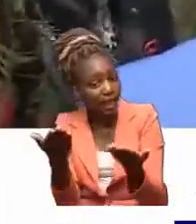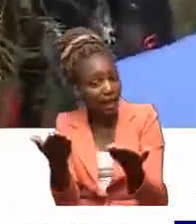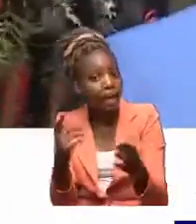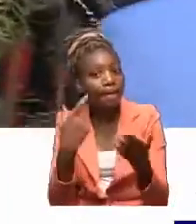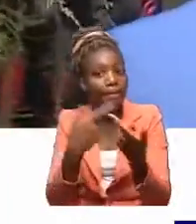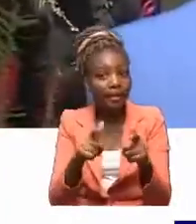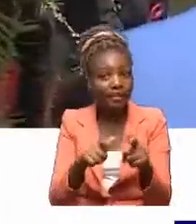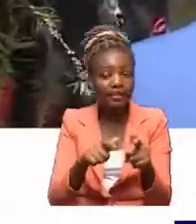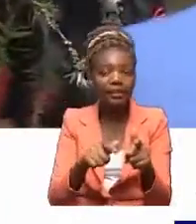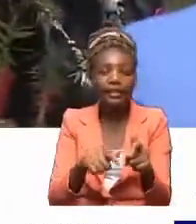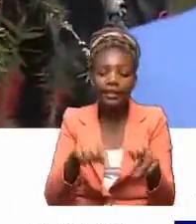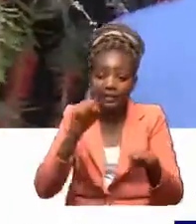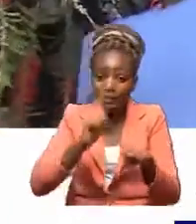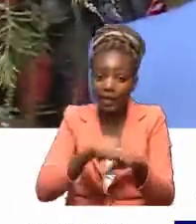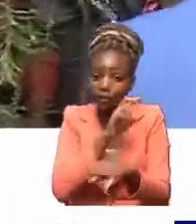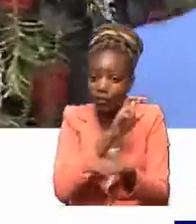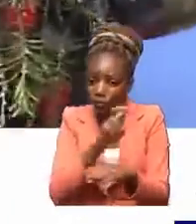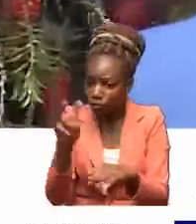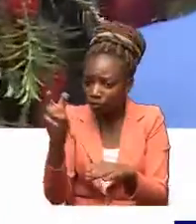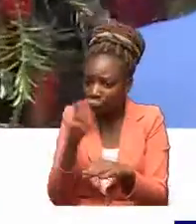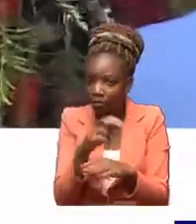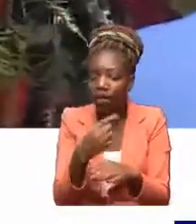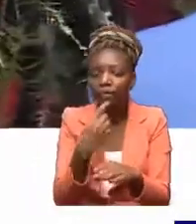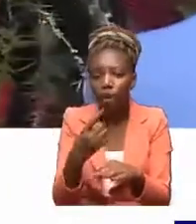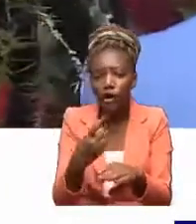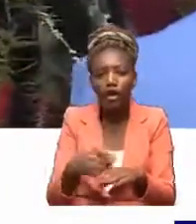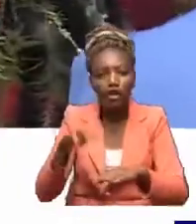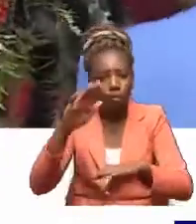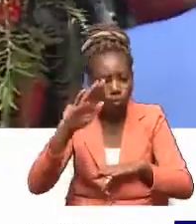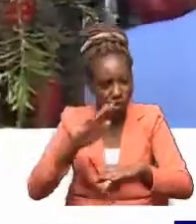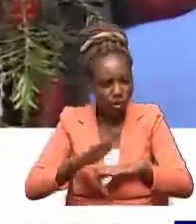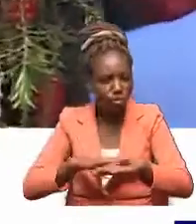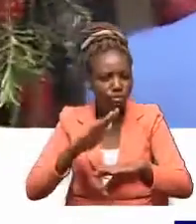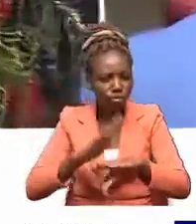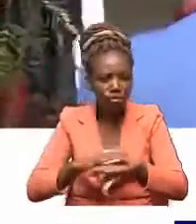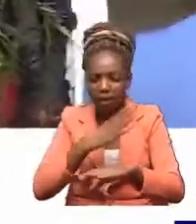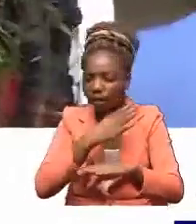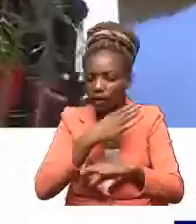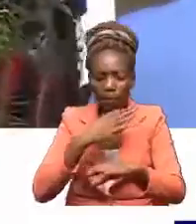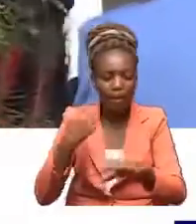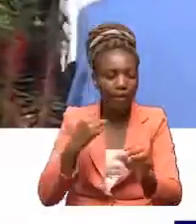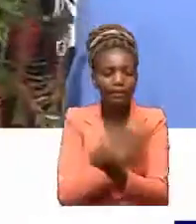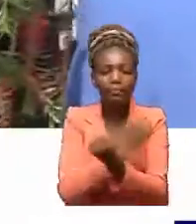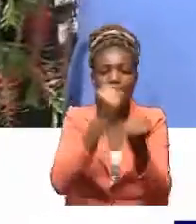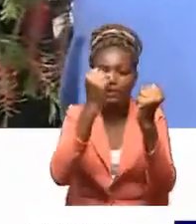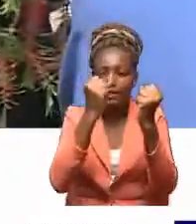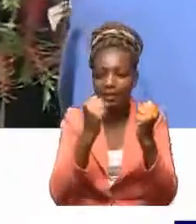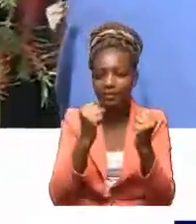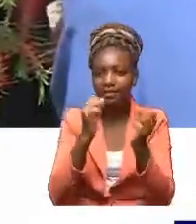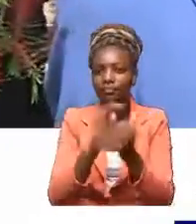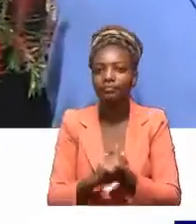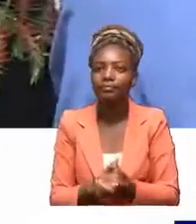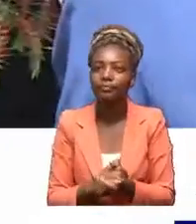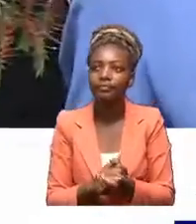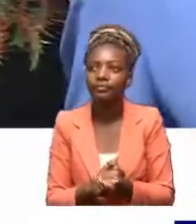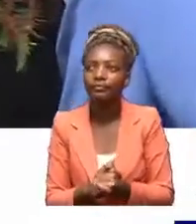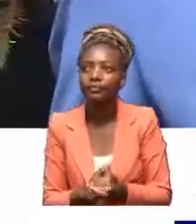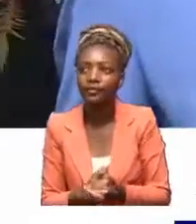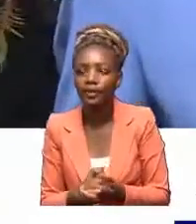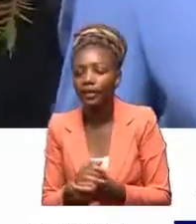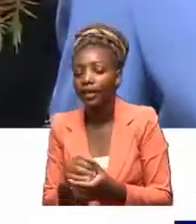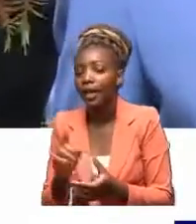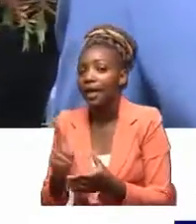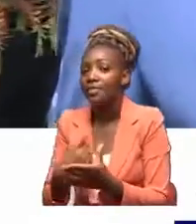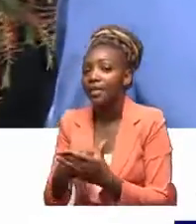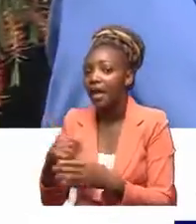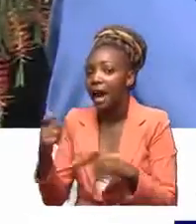all when you assess him kwa kijumla, yeye was one of our best presidents. Niruhusu hapo tu kwa makosa. Kuna wale ambao wanasema eti kwamba